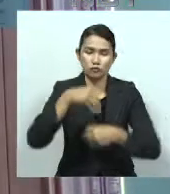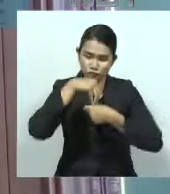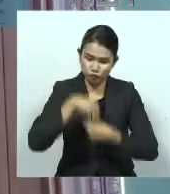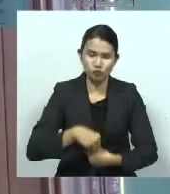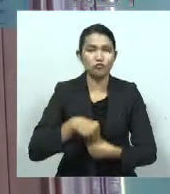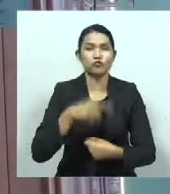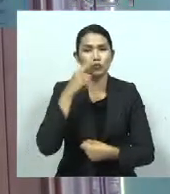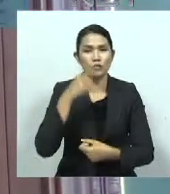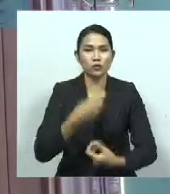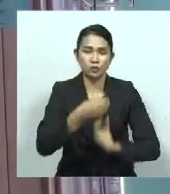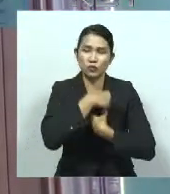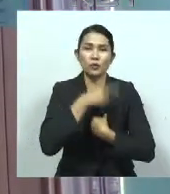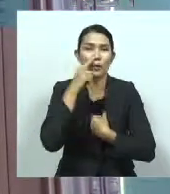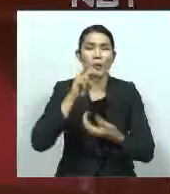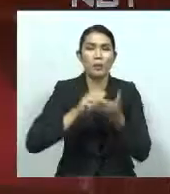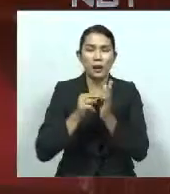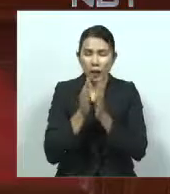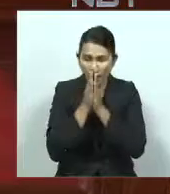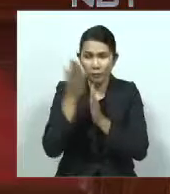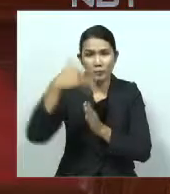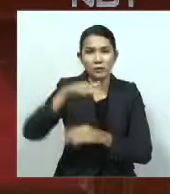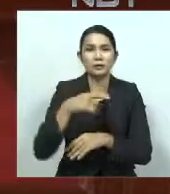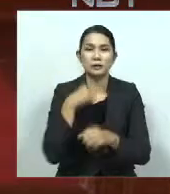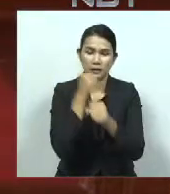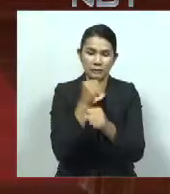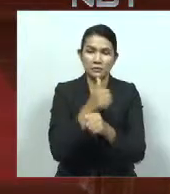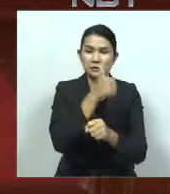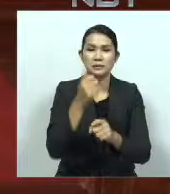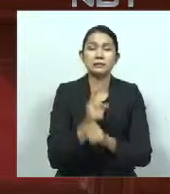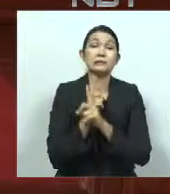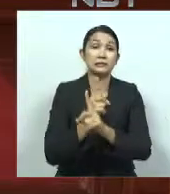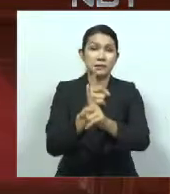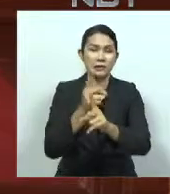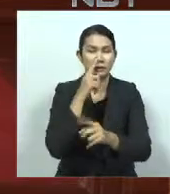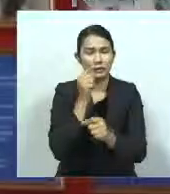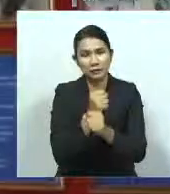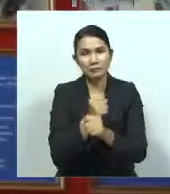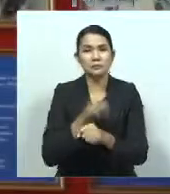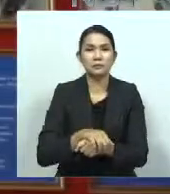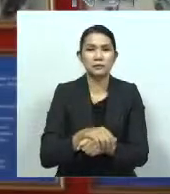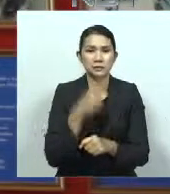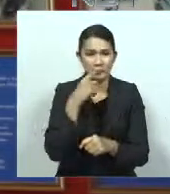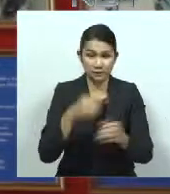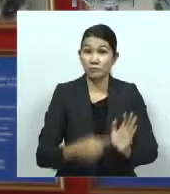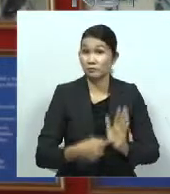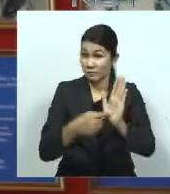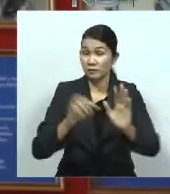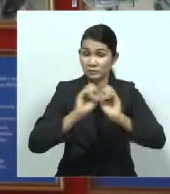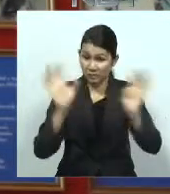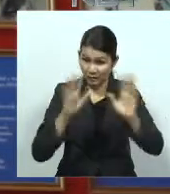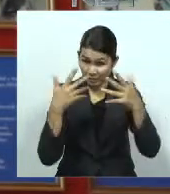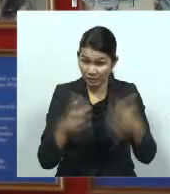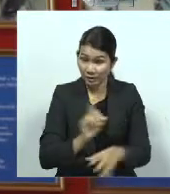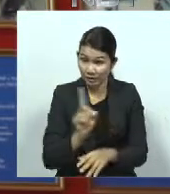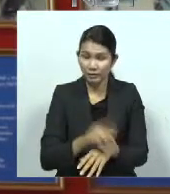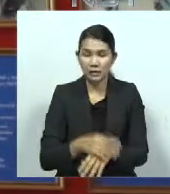ที่รักและศรัทธาในตัวท่านและจะทำความดีตามแนวทางของท่านที่ปฏิบัติซึ่งพิสูจน์ให้เห็นอย่างประจักษ์แล้วว่า